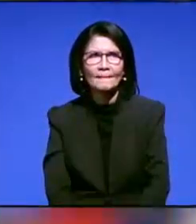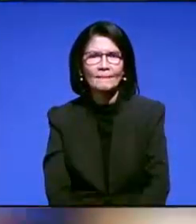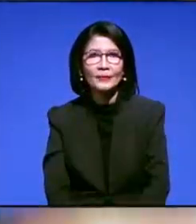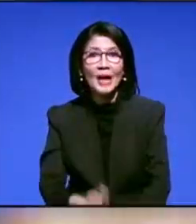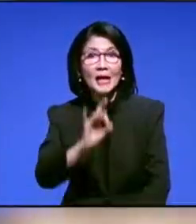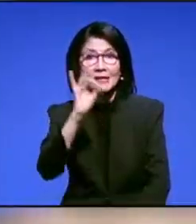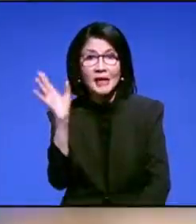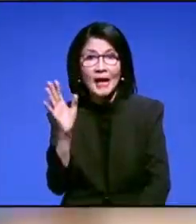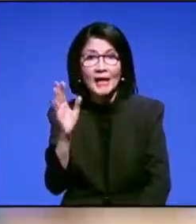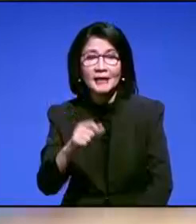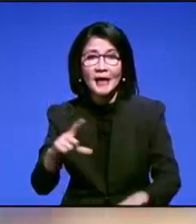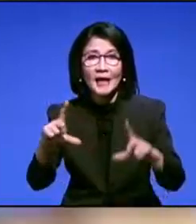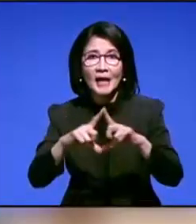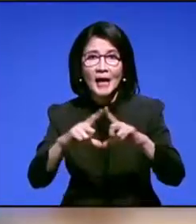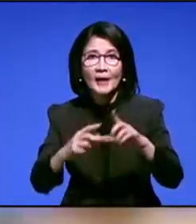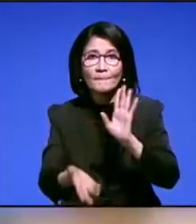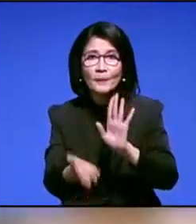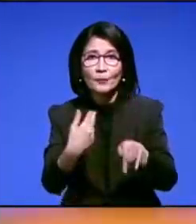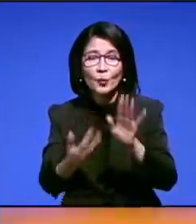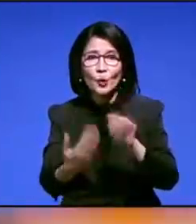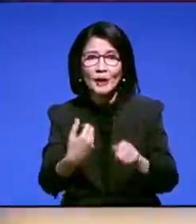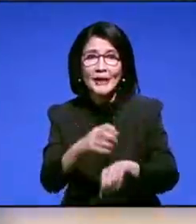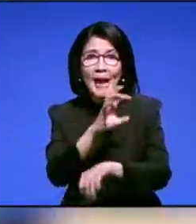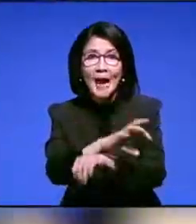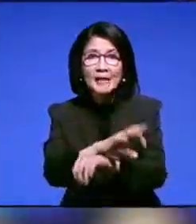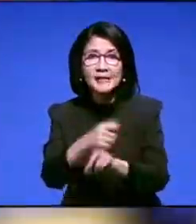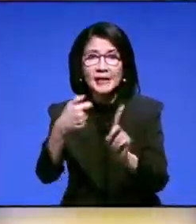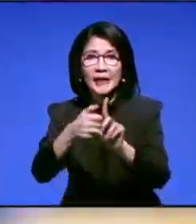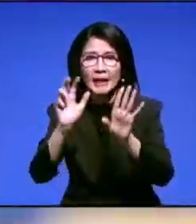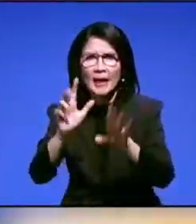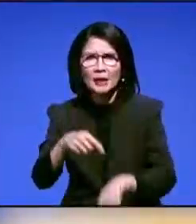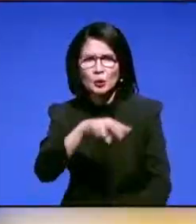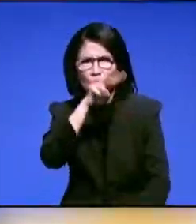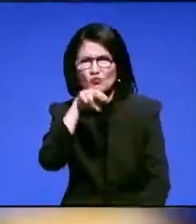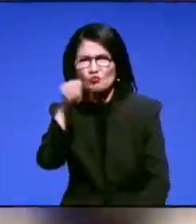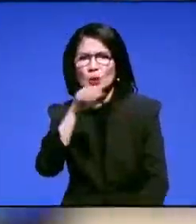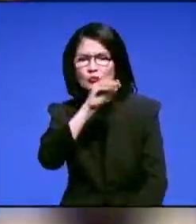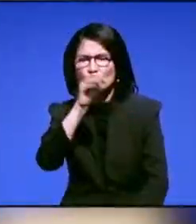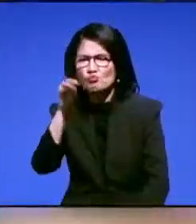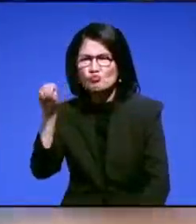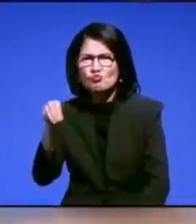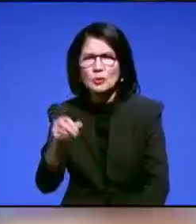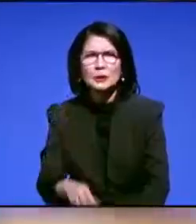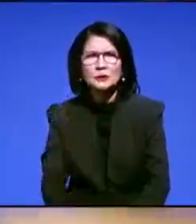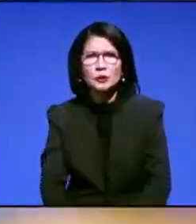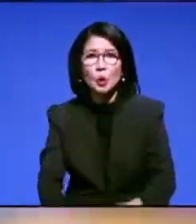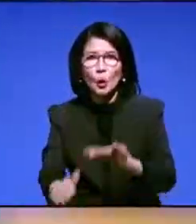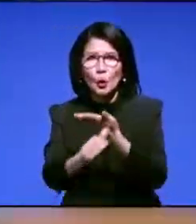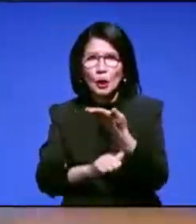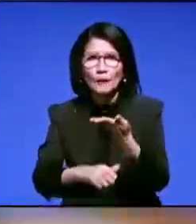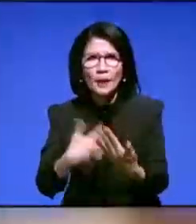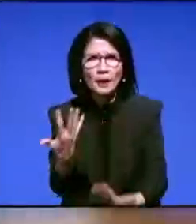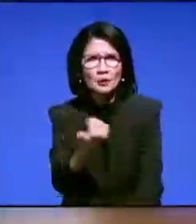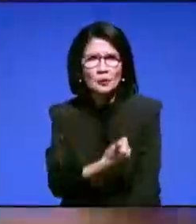Selain diperiksa dengan X-ray, beberapa kali anjing K9 juga dikerahkan untuk mengidentifikasi masuknya narkotika melalui Bandara